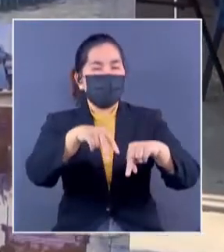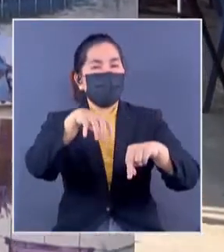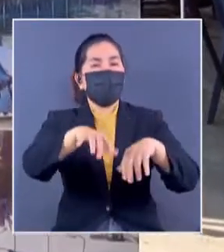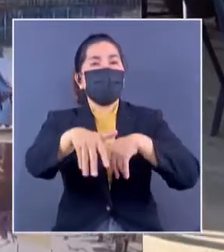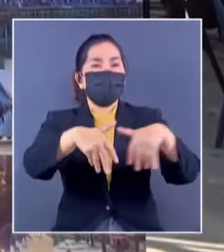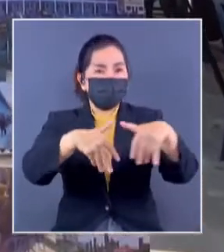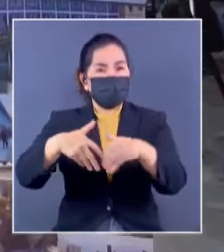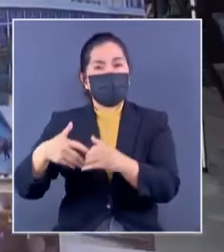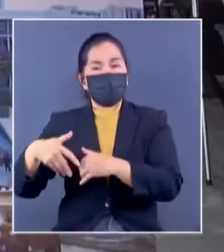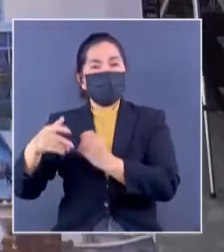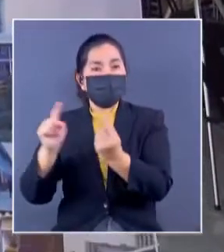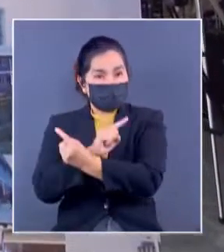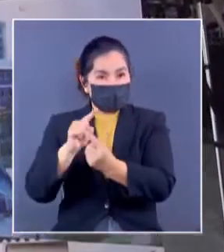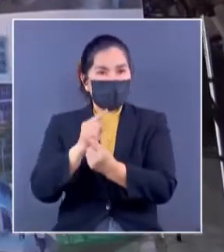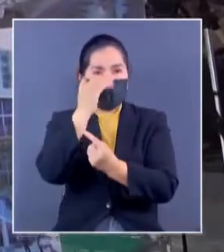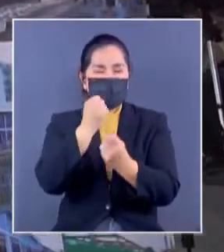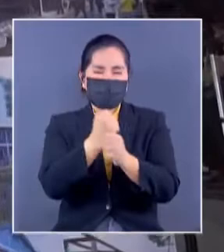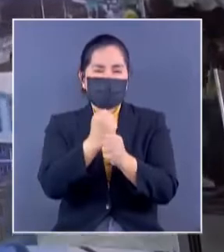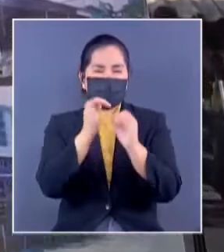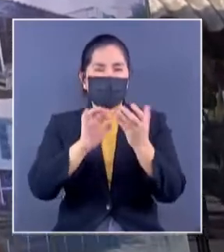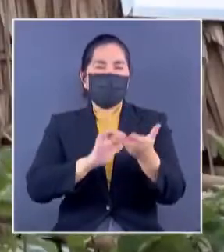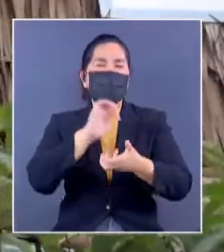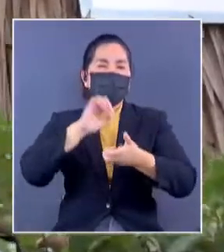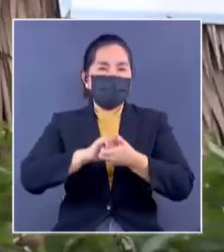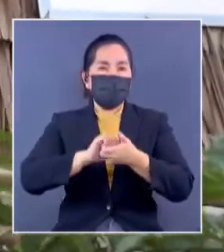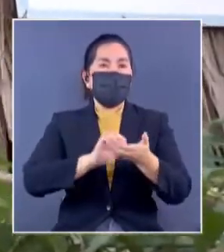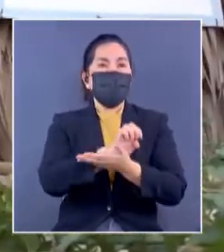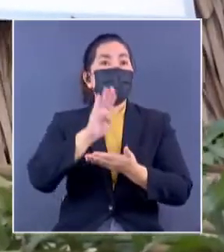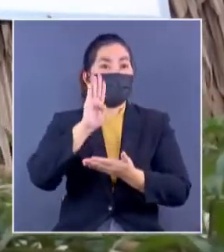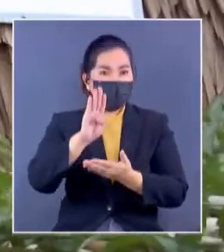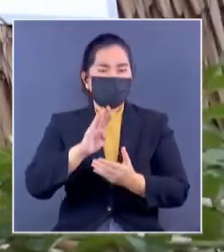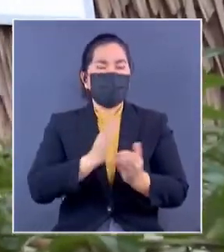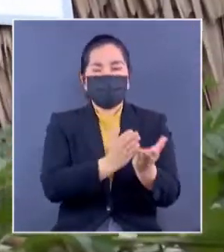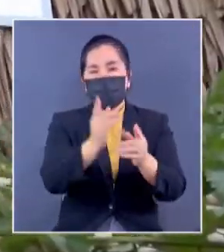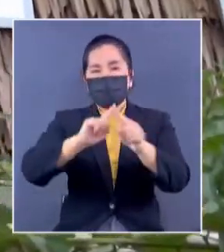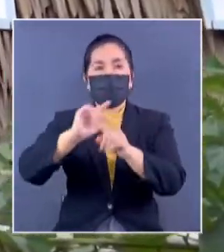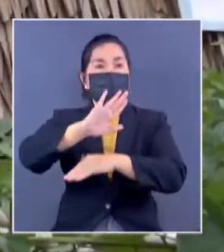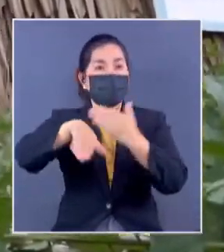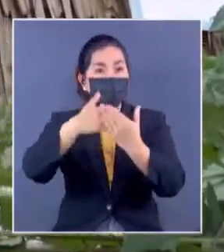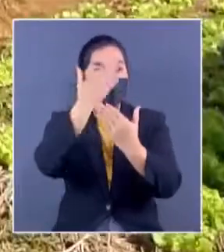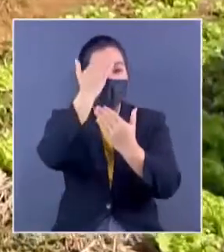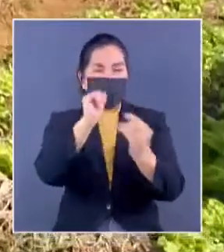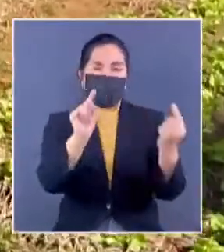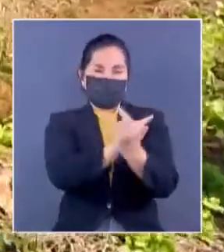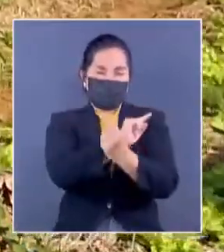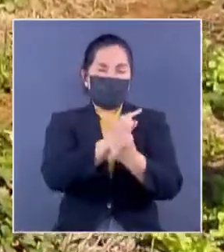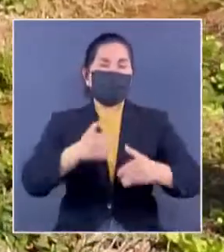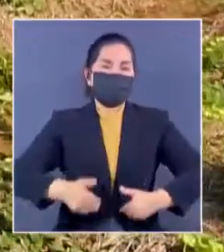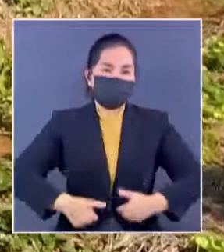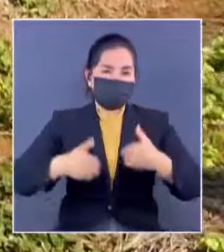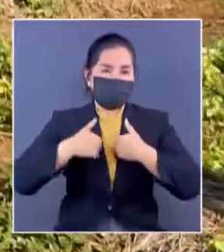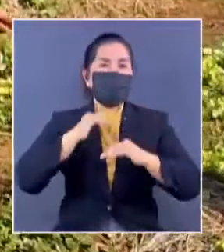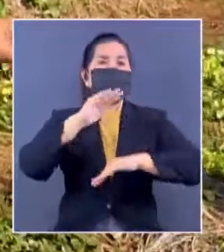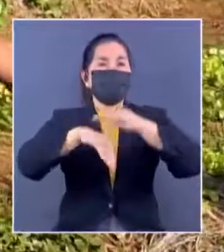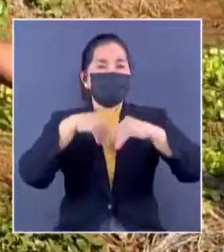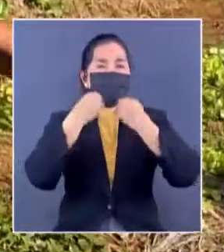ชาสังคมในการที่จะบูรณาการความร่วมมือกับทุกภาคส่วนเพื่อพัฒนาสังคมคุณภาพชีวิตสู่